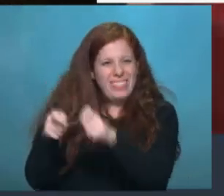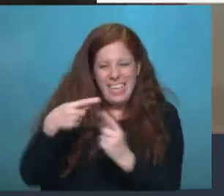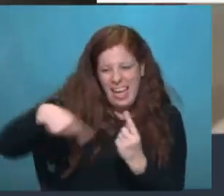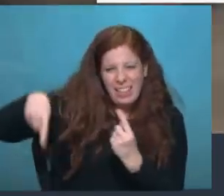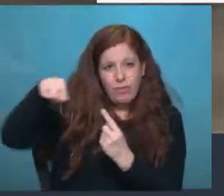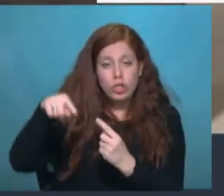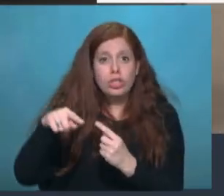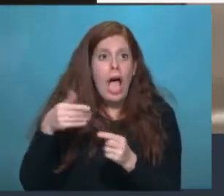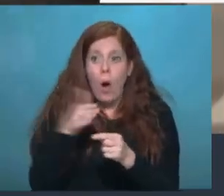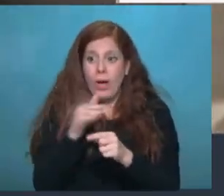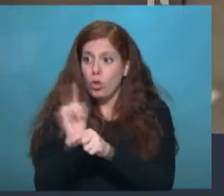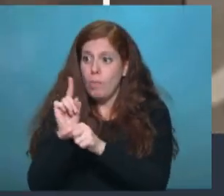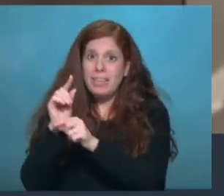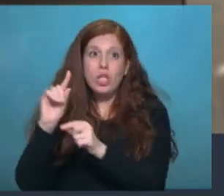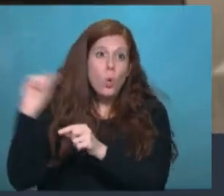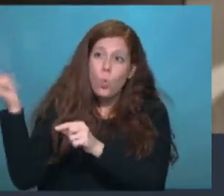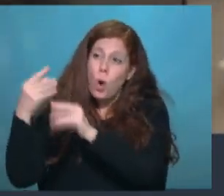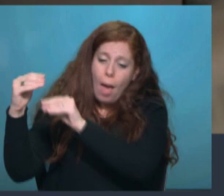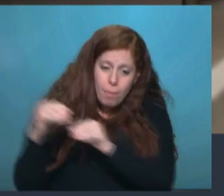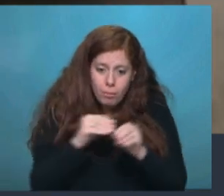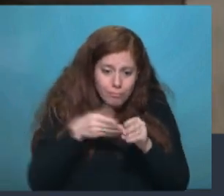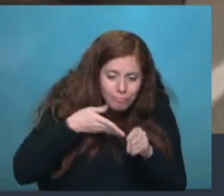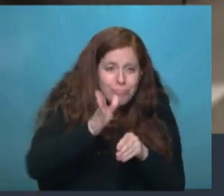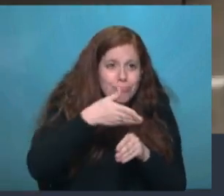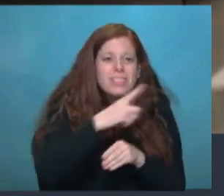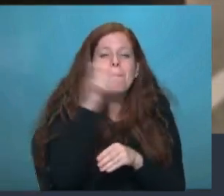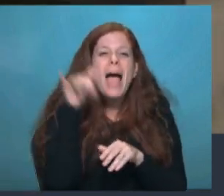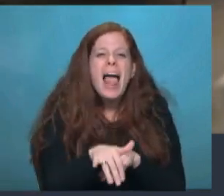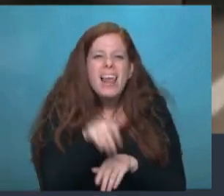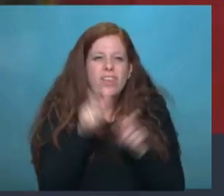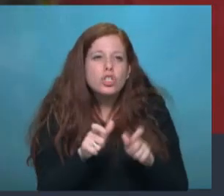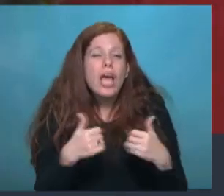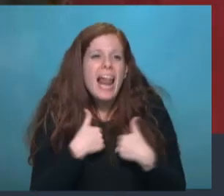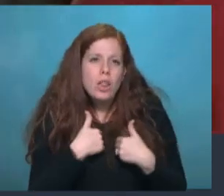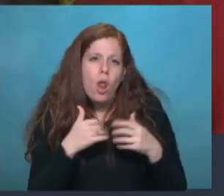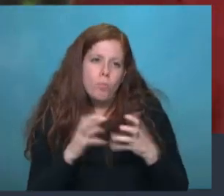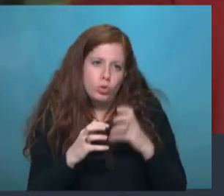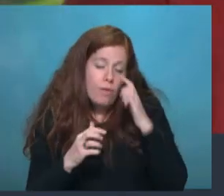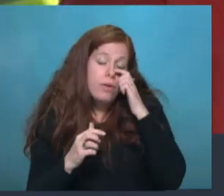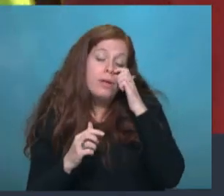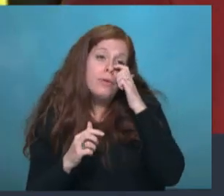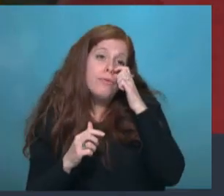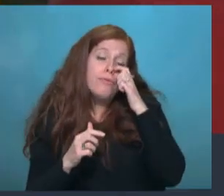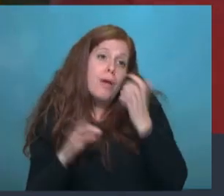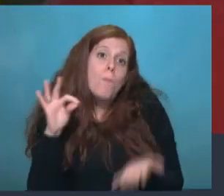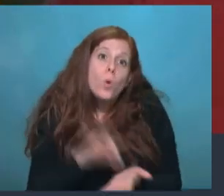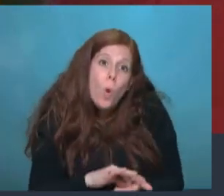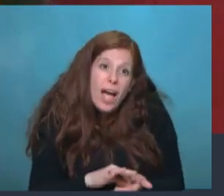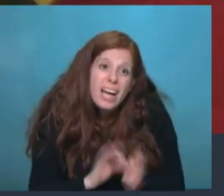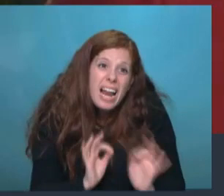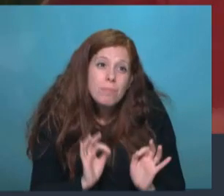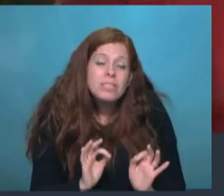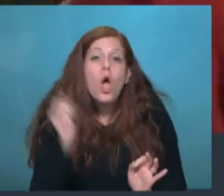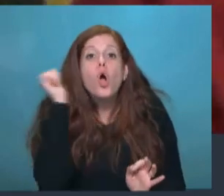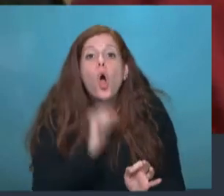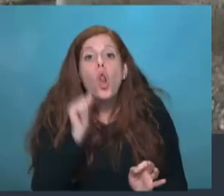אוטומטי כיוון את כל תושבי האזור, שזה 100,000 איש, אלינו למושב, ומאותו רגע, למעשה,